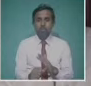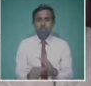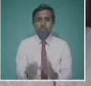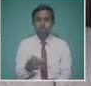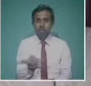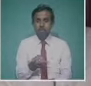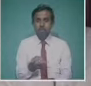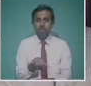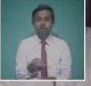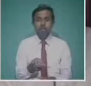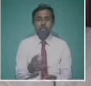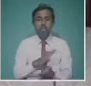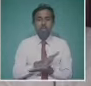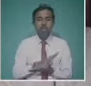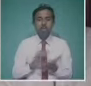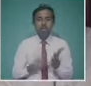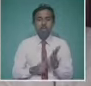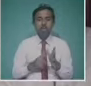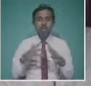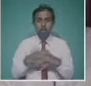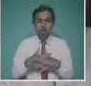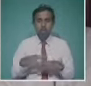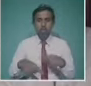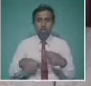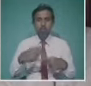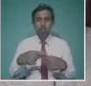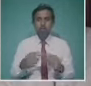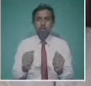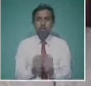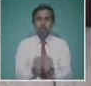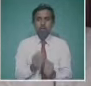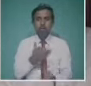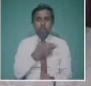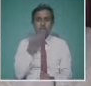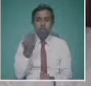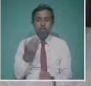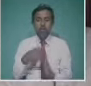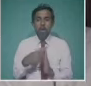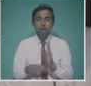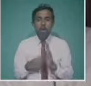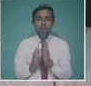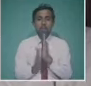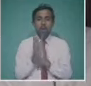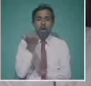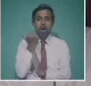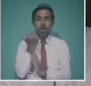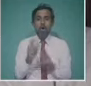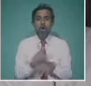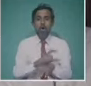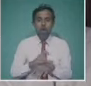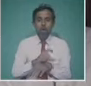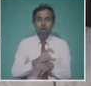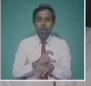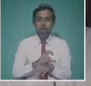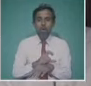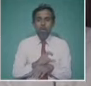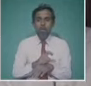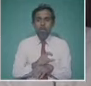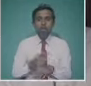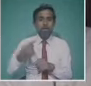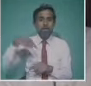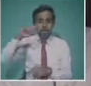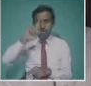දෙපළට සාමාන්‍ය නීති යටතේ ක්‍රියාත්මක කරන්න වැඩ කරන්න පුළුවන් කියලා ශ්‍රී ලංකාවේ මානව හිමිකම් කොමිසම මං හිතන්නේ ගිය